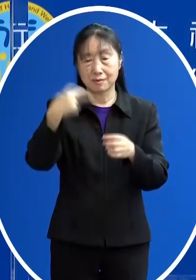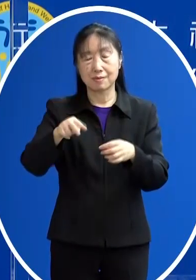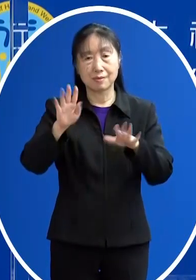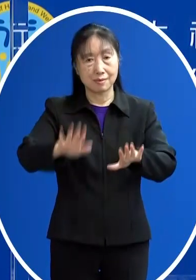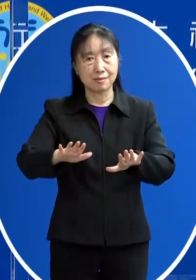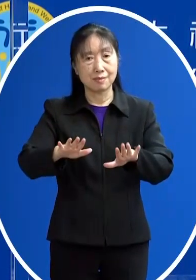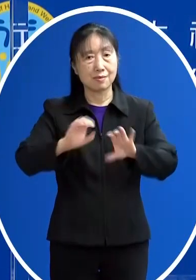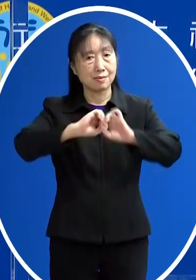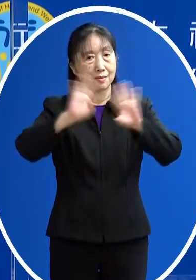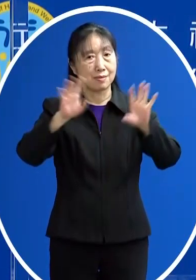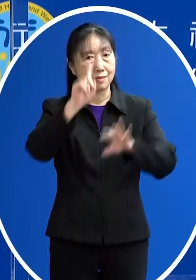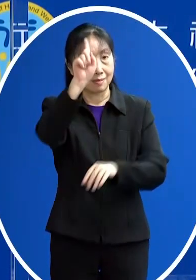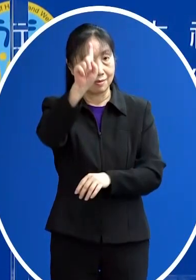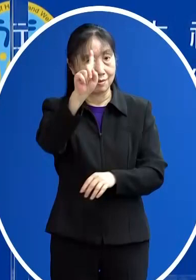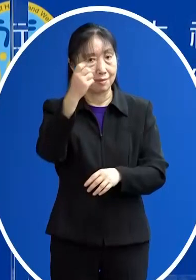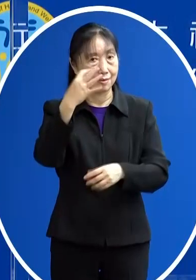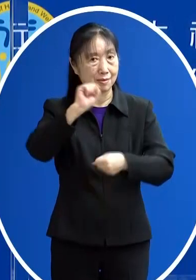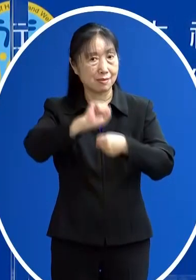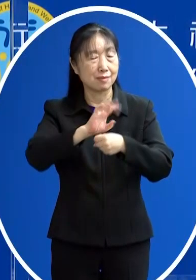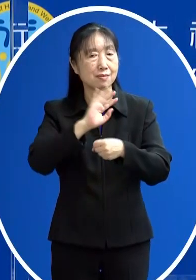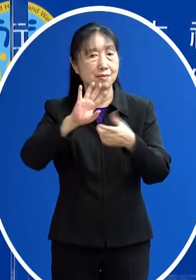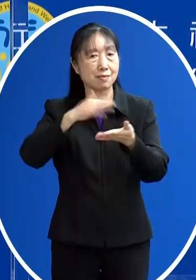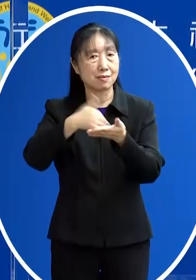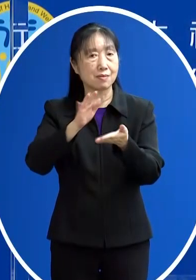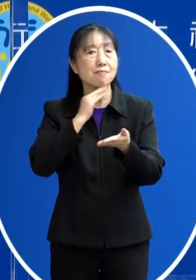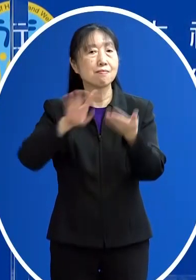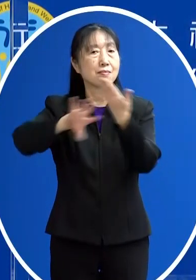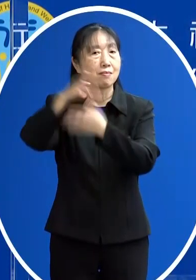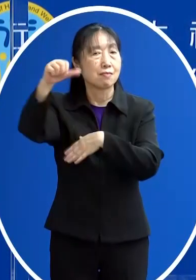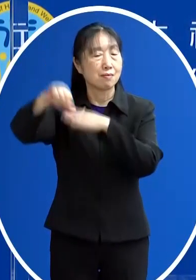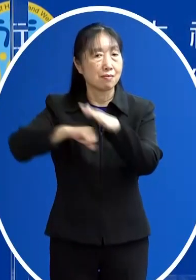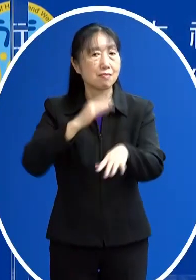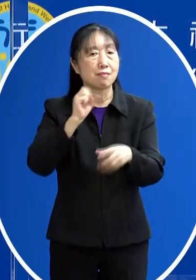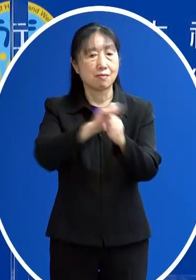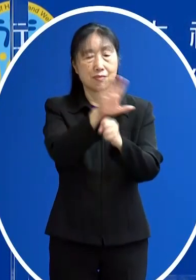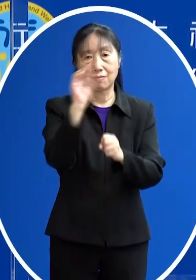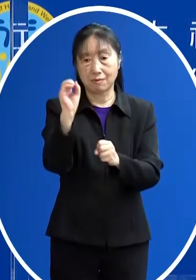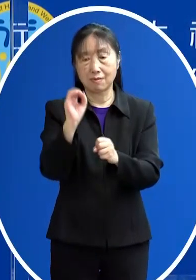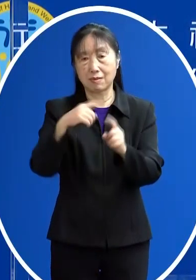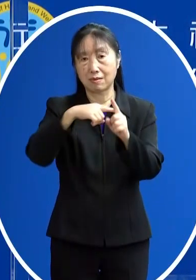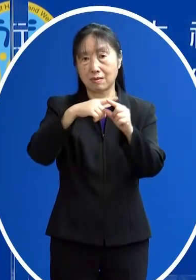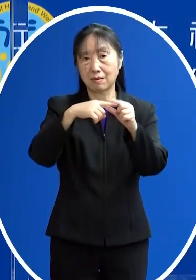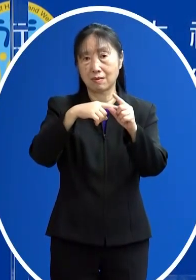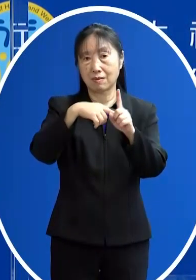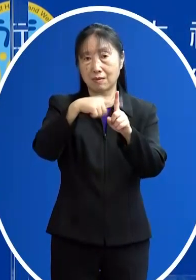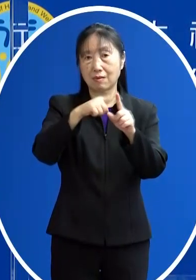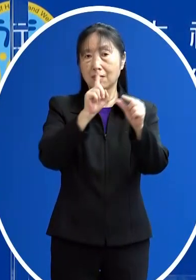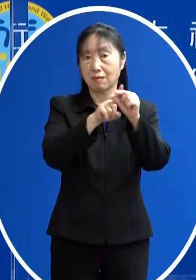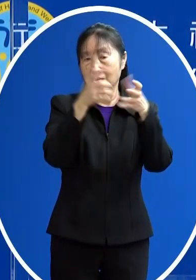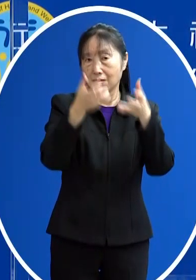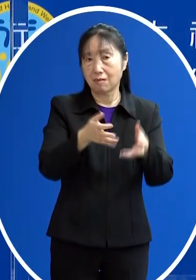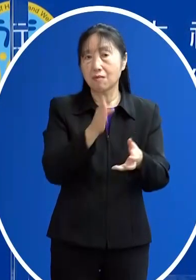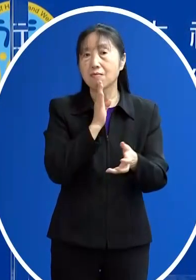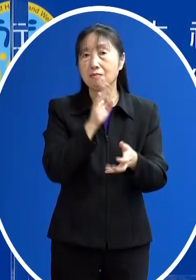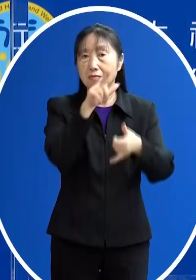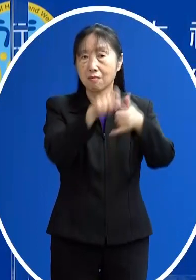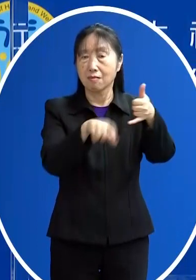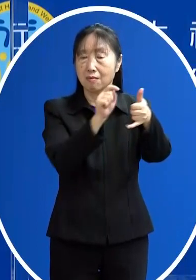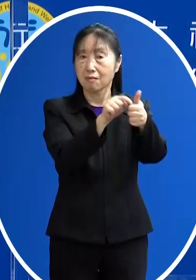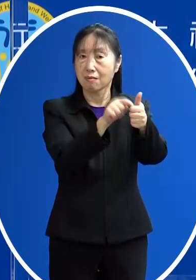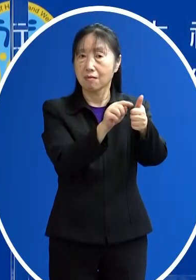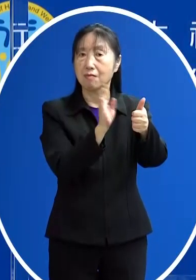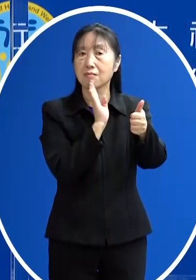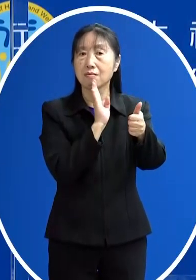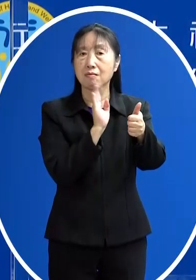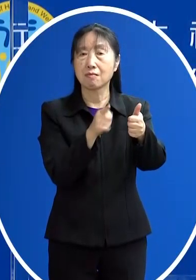有公布一例新增的属于境外移入定序确认 Omicron 的中重度以上的一个个案哦，是一个就